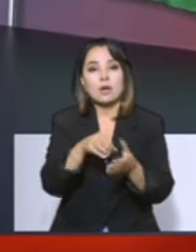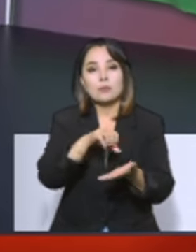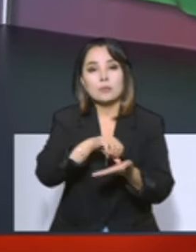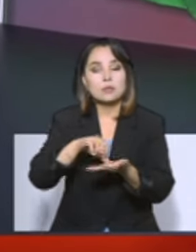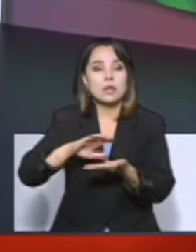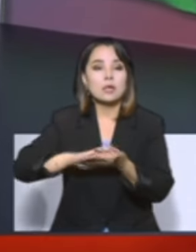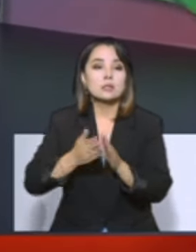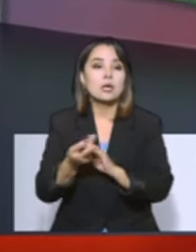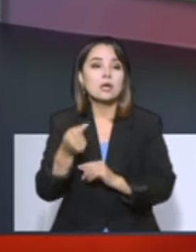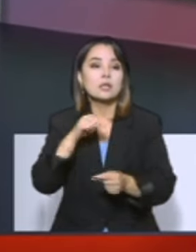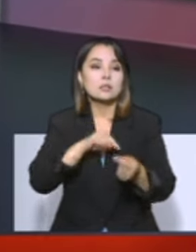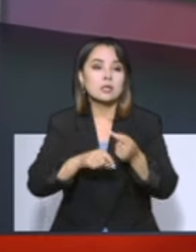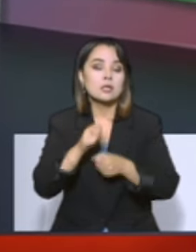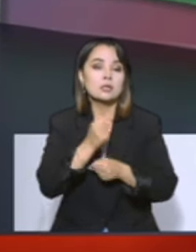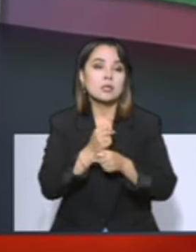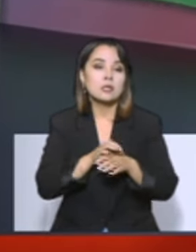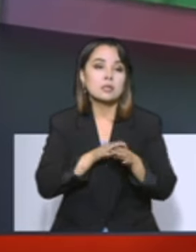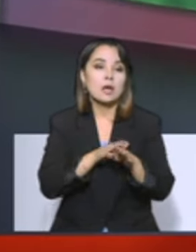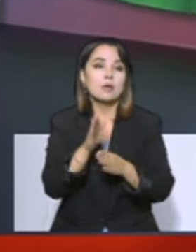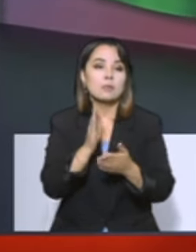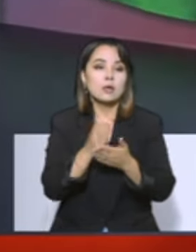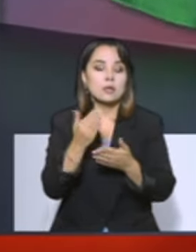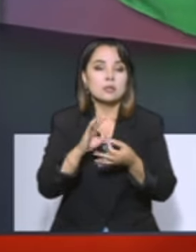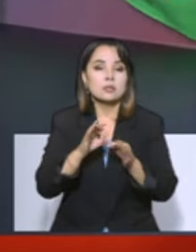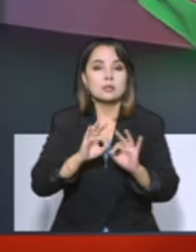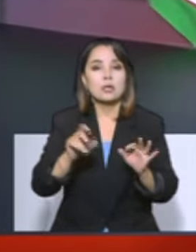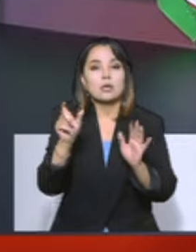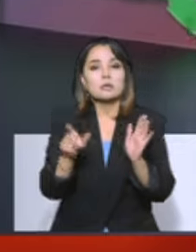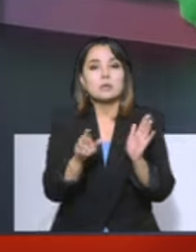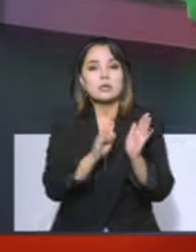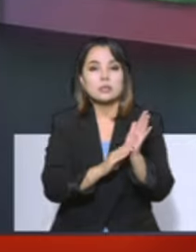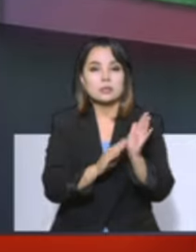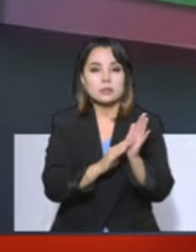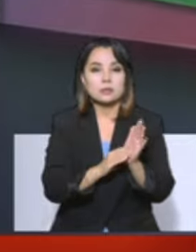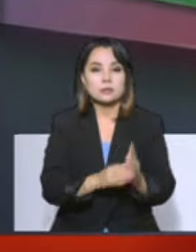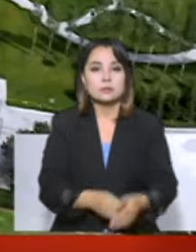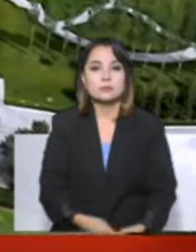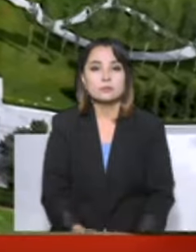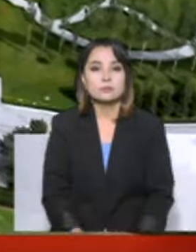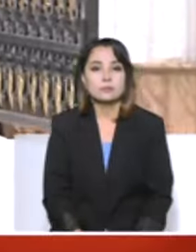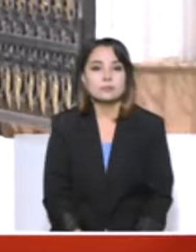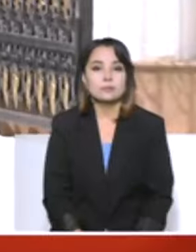бірқатар келісімдер жасалды. Әріптесім Оңғар Алпысбайұлы тарқатады.